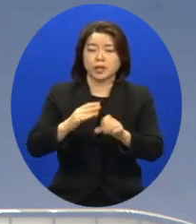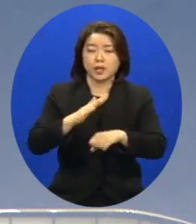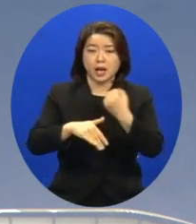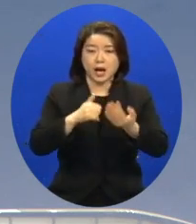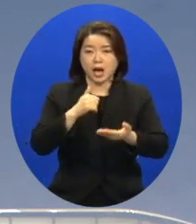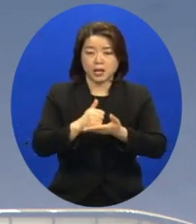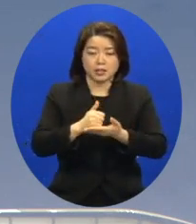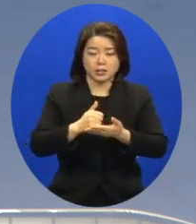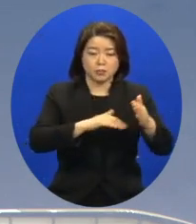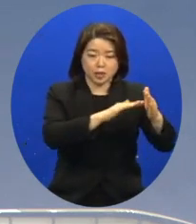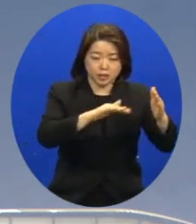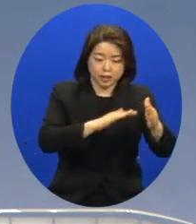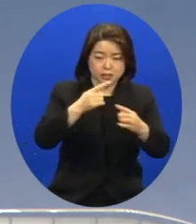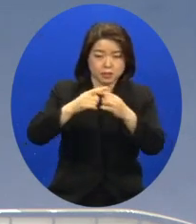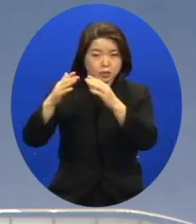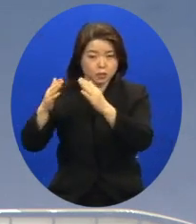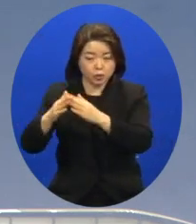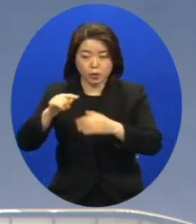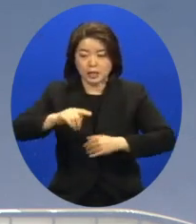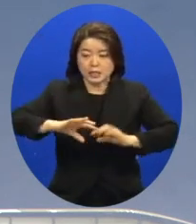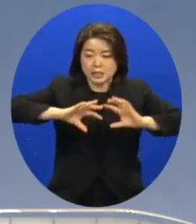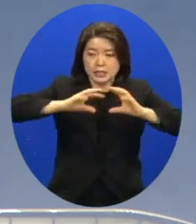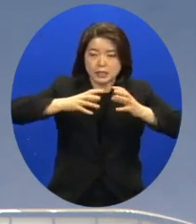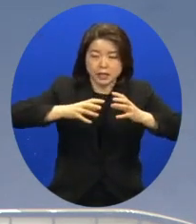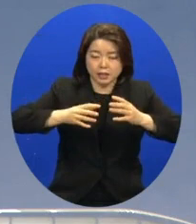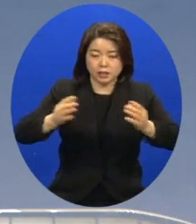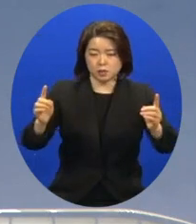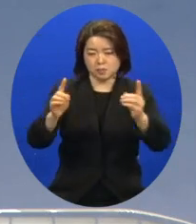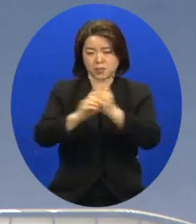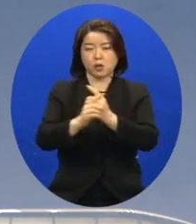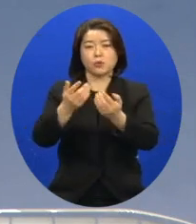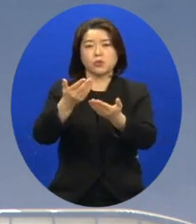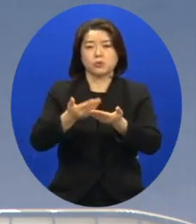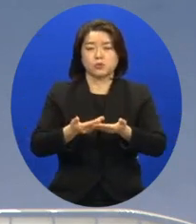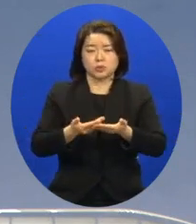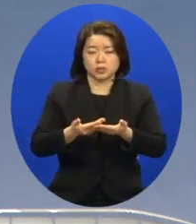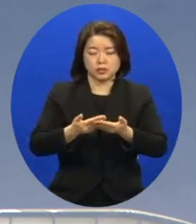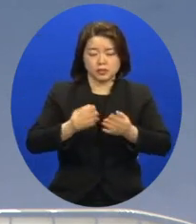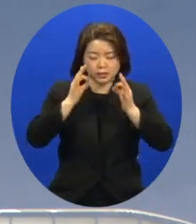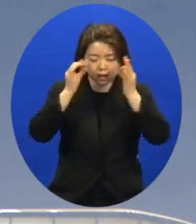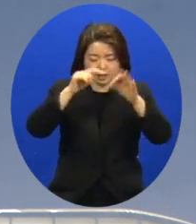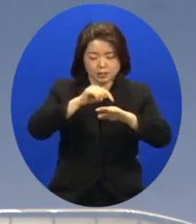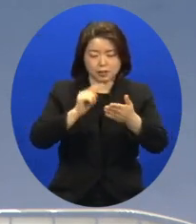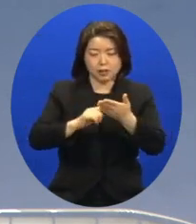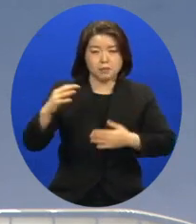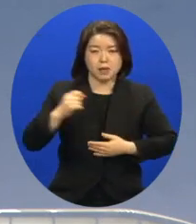우리 가정과 교회와 이 나라를 고쳐주시기를 간절한 마음으로 기도하겠습니다.